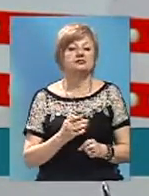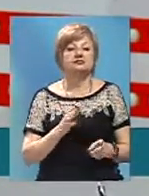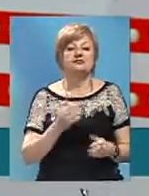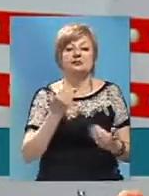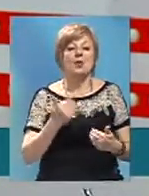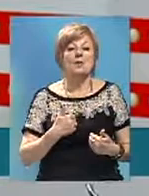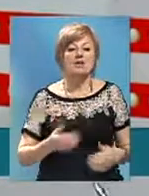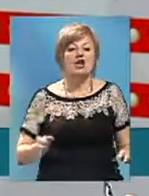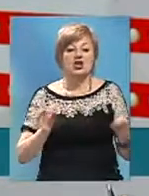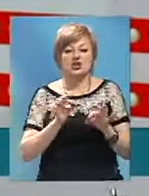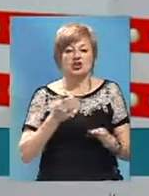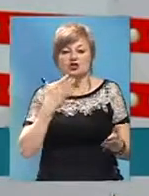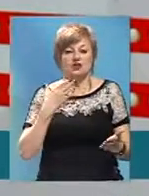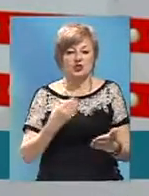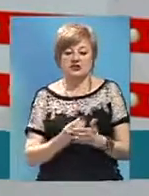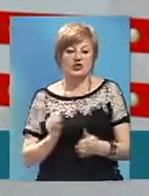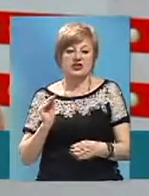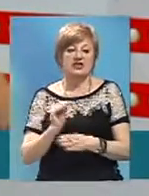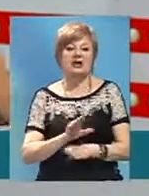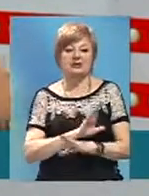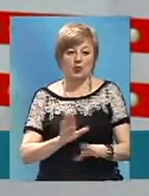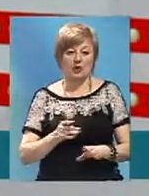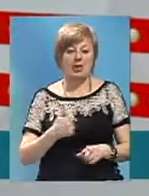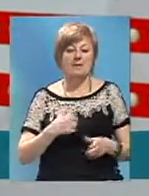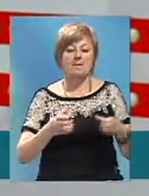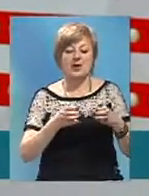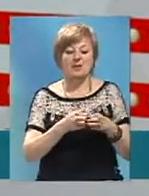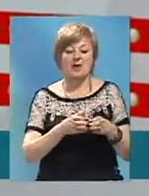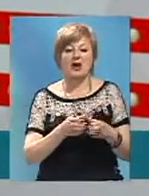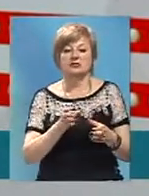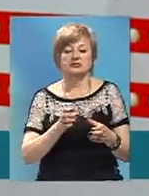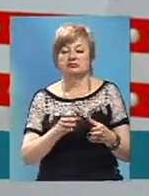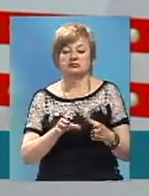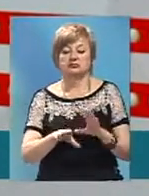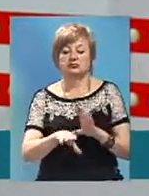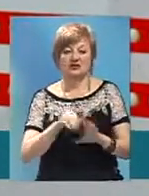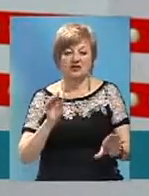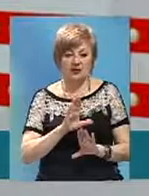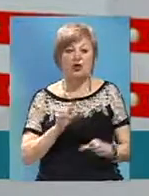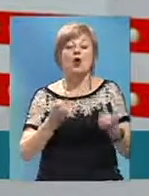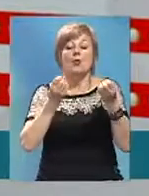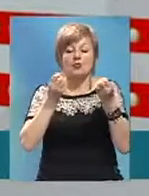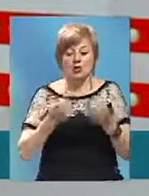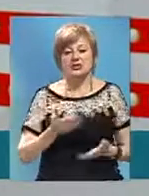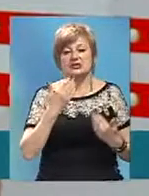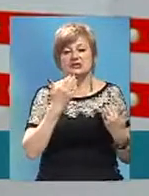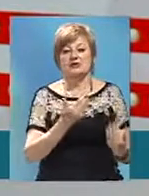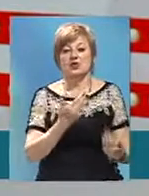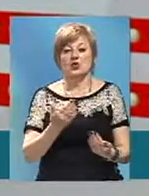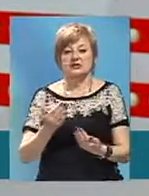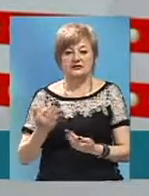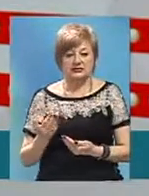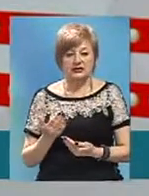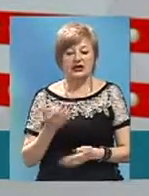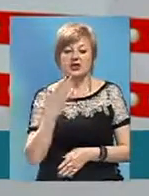питала. Ми нічого свого не додавали, ми партією не збираємося ставати, ми взяли, запитали і занотували,